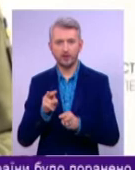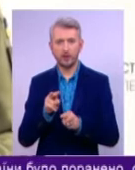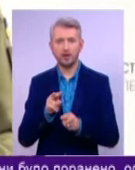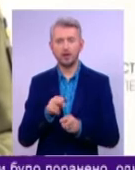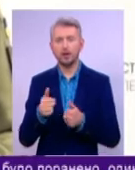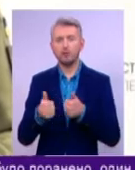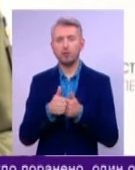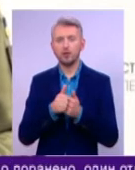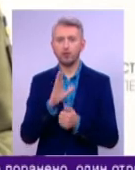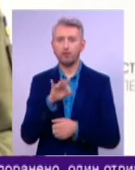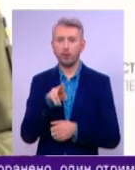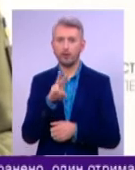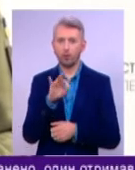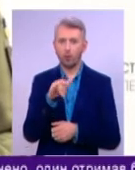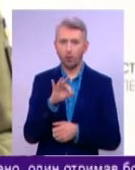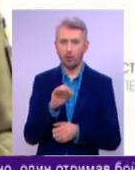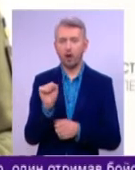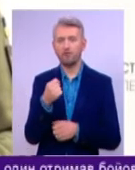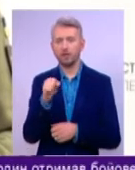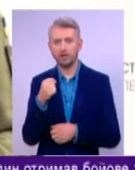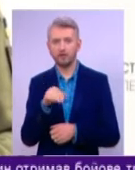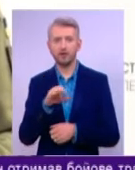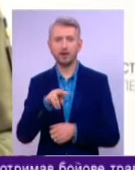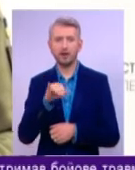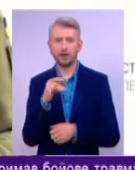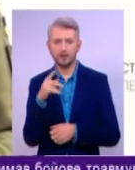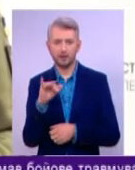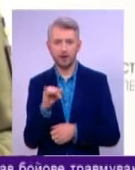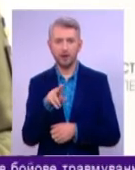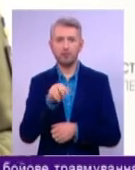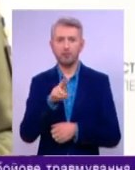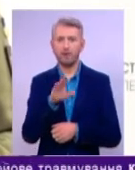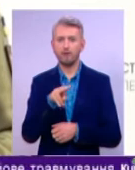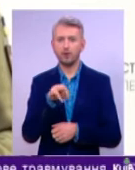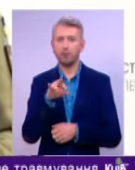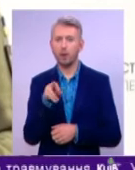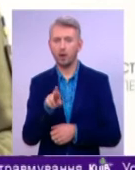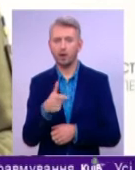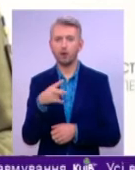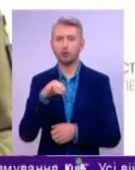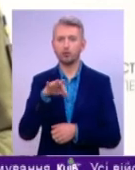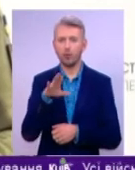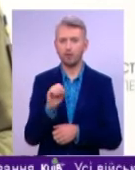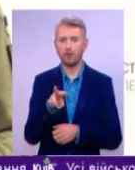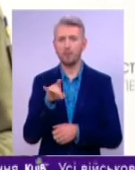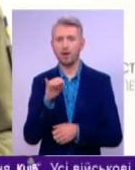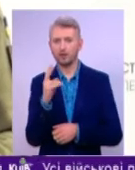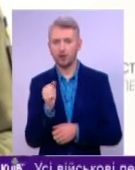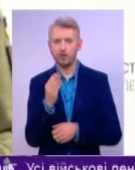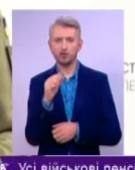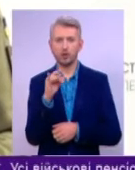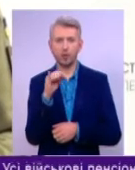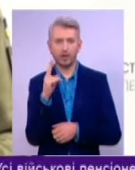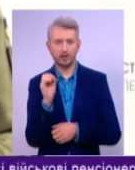спостерігалися поблизу Водяного, Авдіївки, Талаківки, Павлополя, Гнутового, Мар'їнки, Широкіного, Новотроїцького